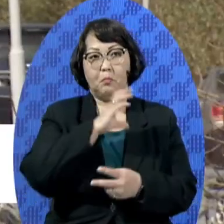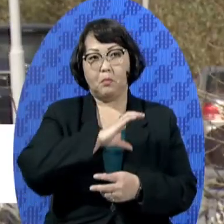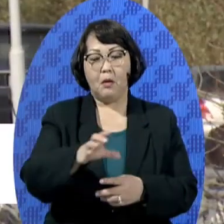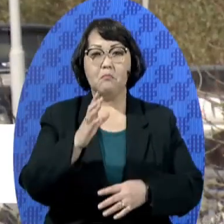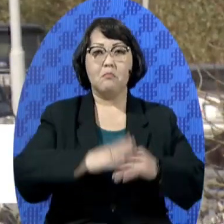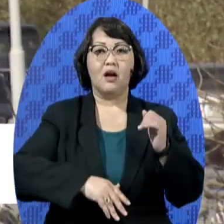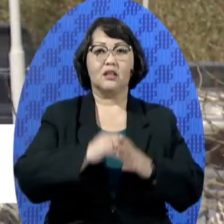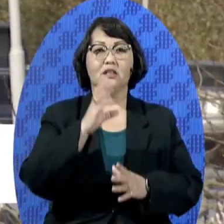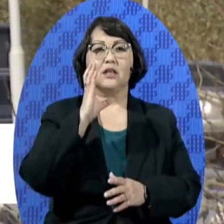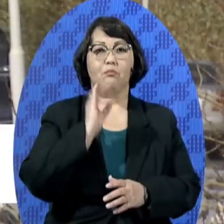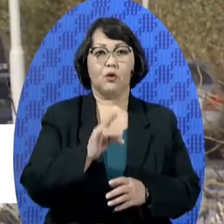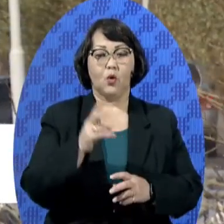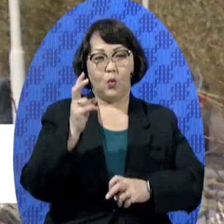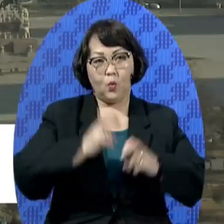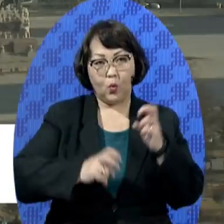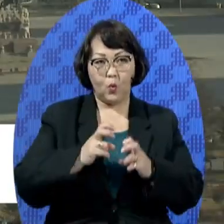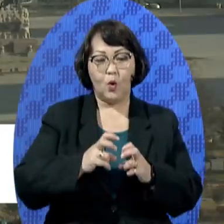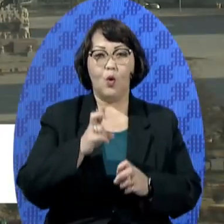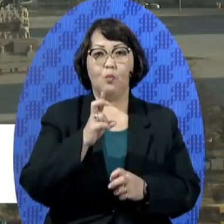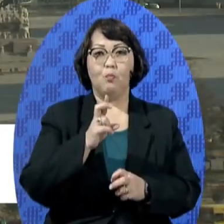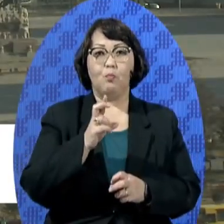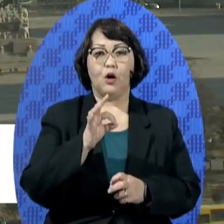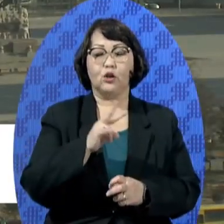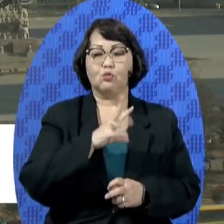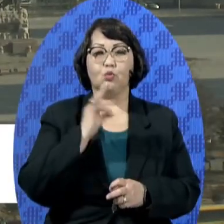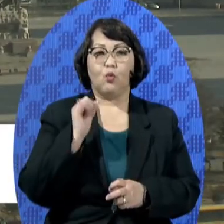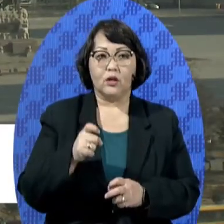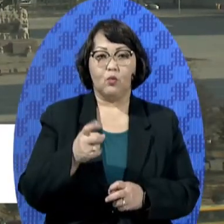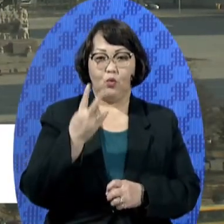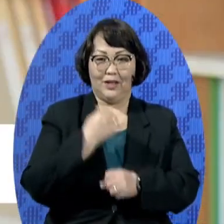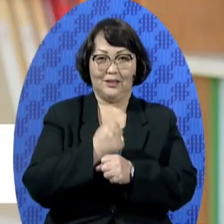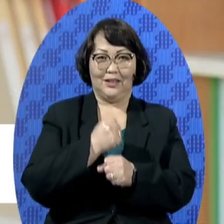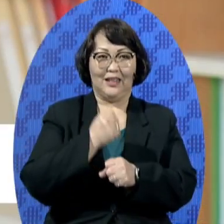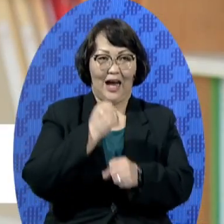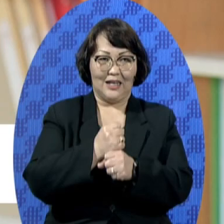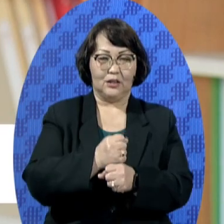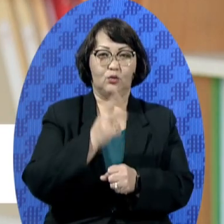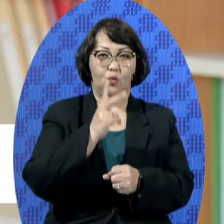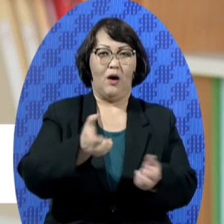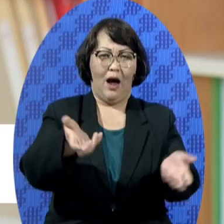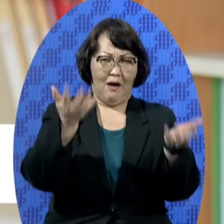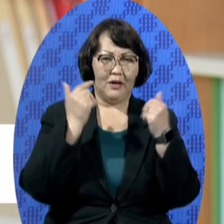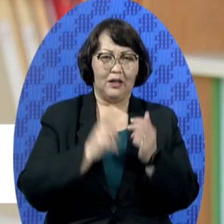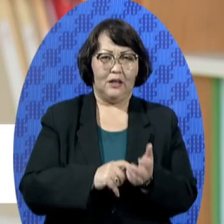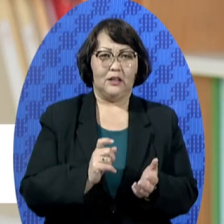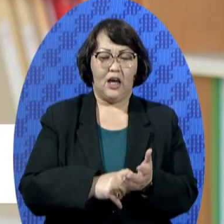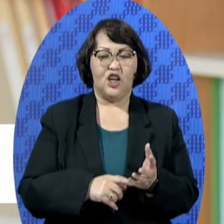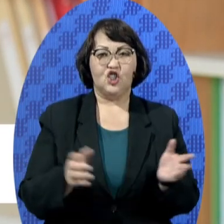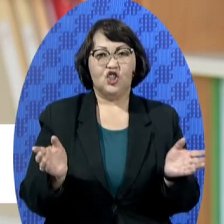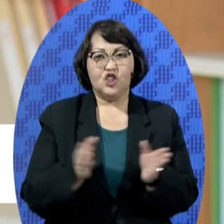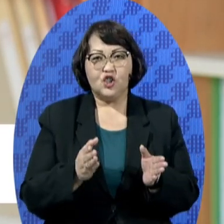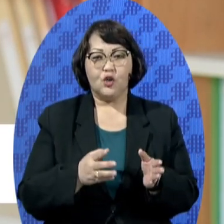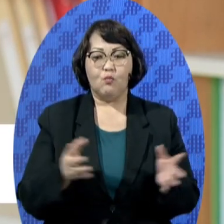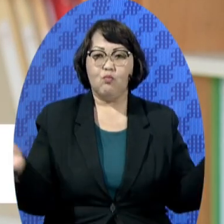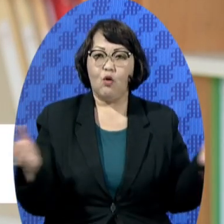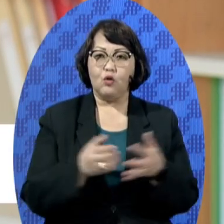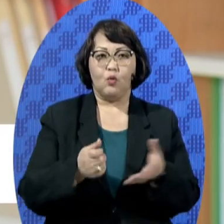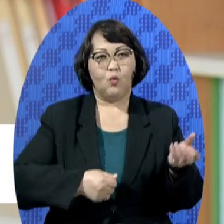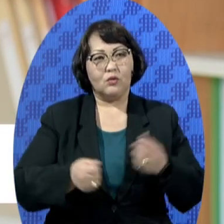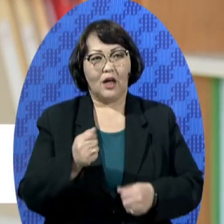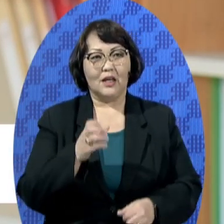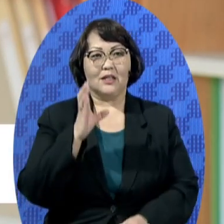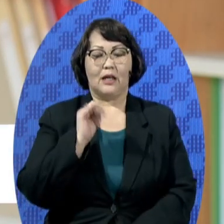барилгын салбар, үйлдвэрийн боловсруулах шатанд хэрэгтэй байна. Жижиглэн болон бүүний худалдааны салбарт за нэг нийт ажлын